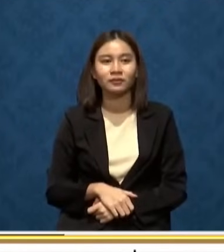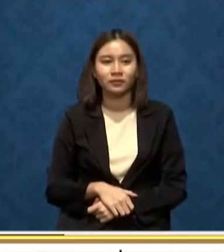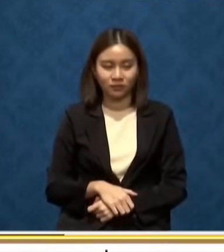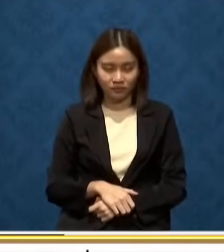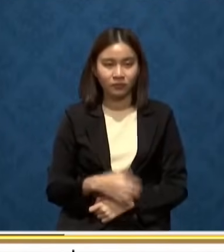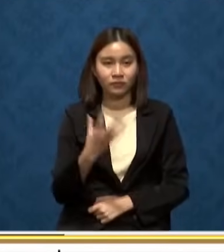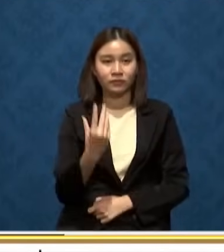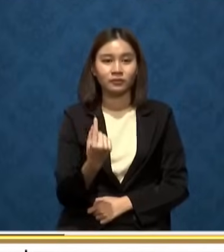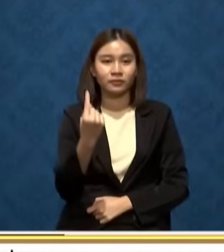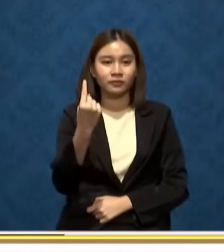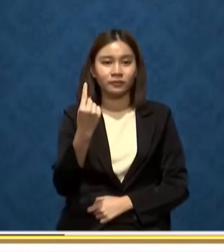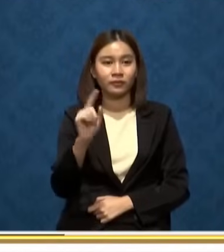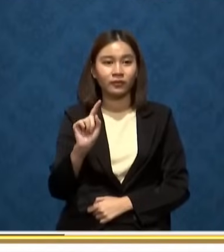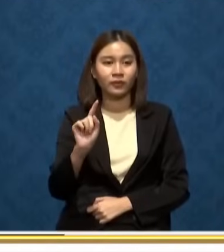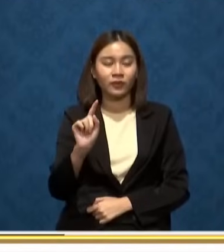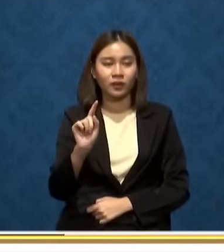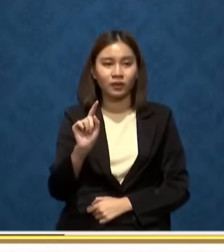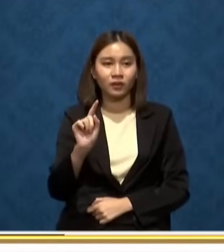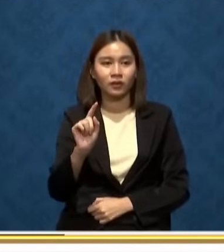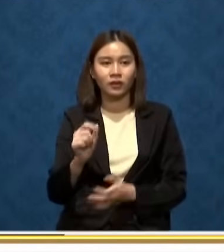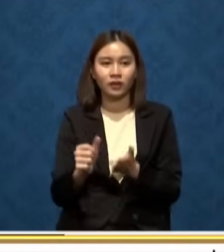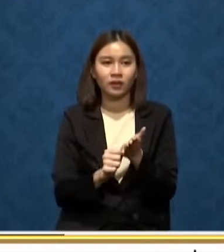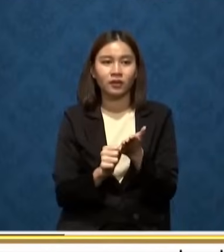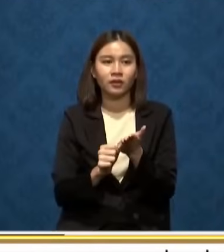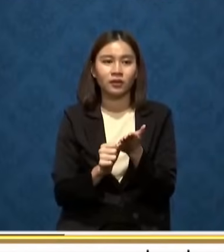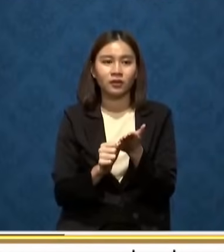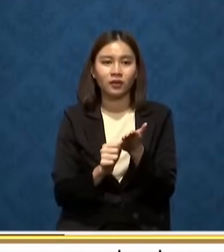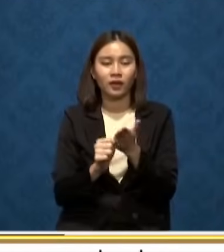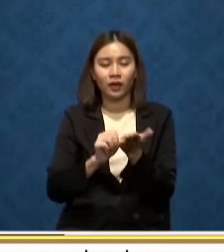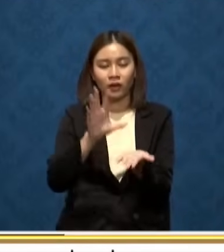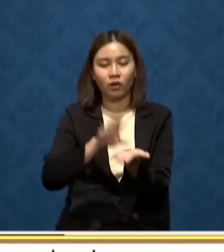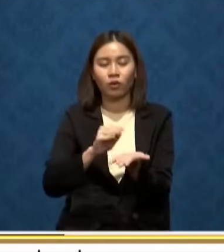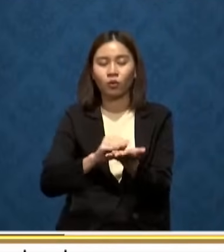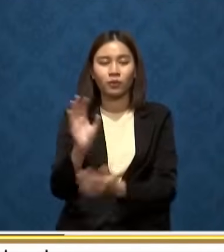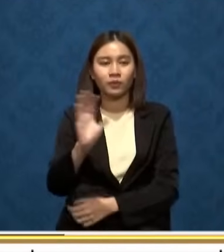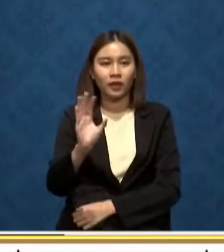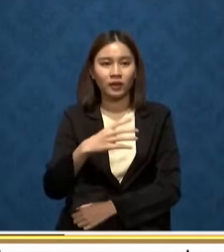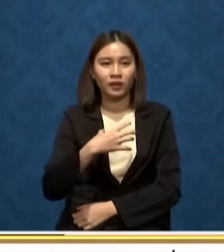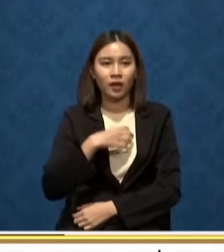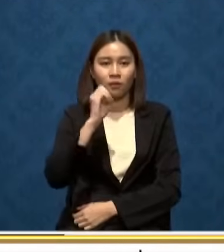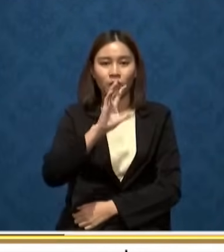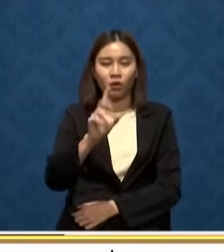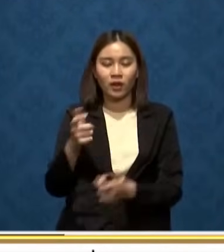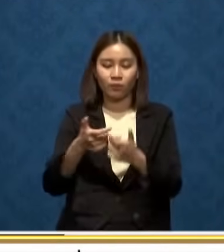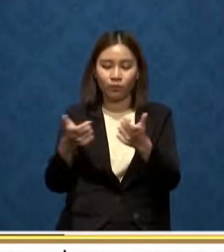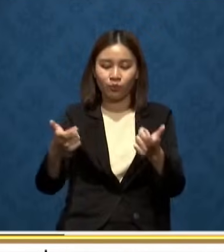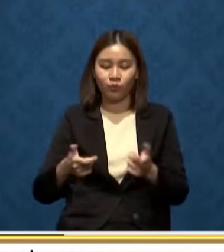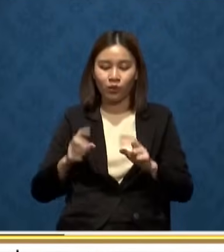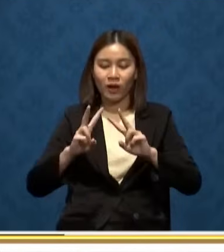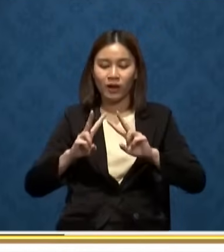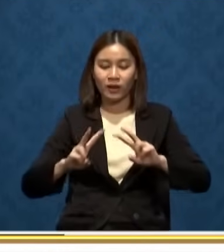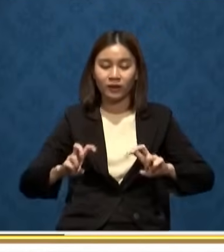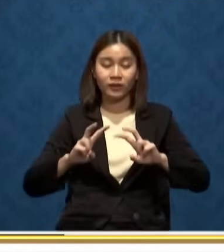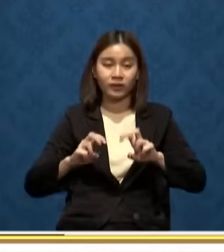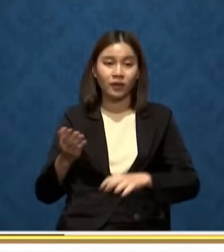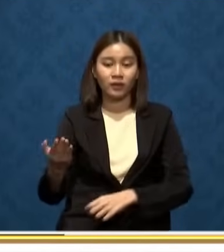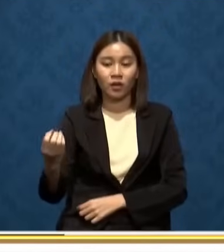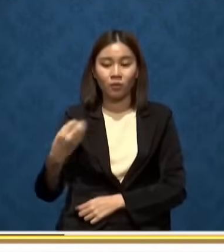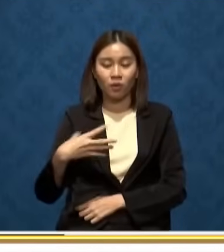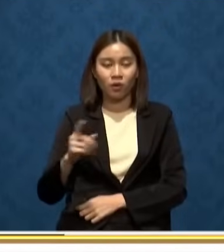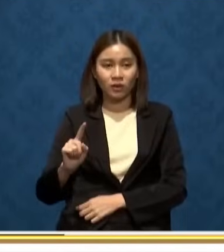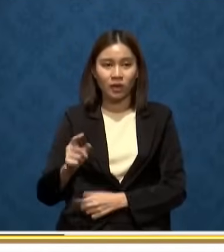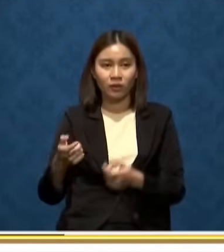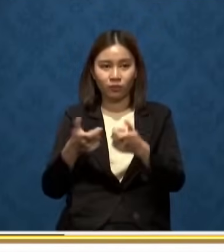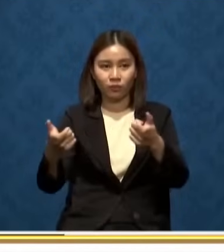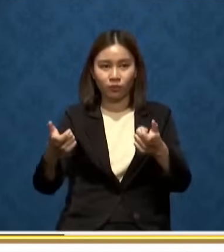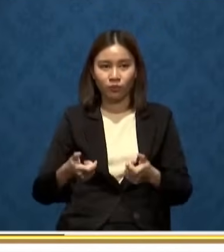ค่ะเรียนจริงๆเราไม่ได้อยากแก้ข้อมูลแต่อยากเรียนว่างานวิจัยที่ท่านเอกราชพูดถึงนั้น เป็นเพียงแค่งาน